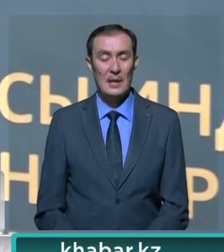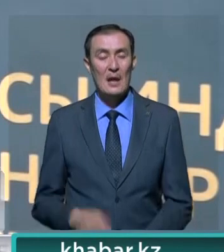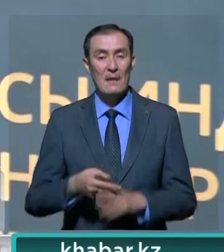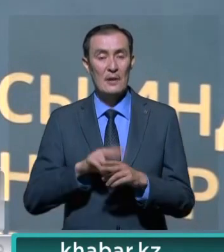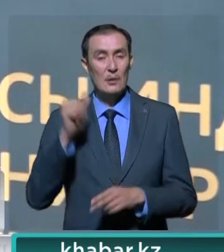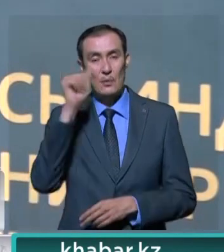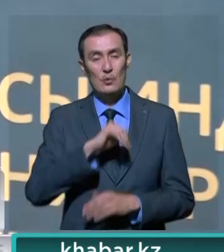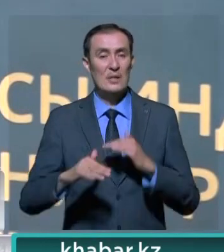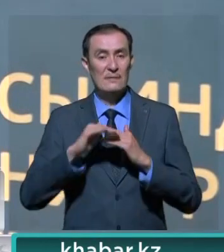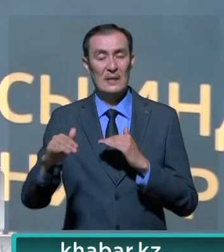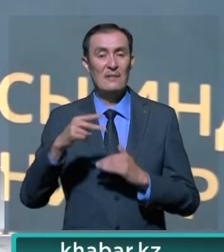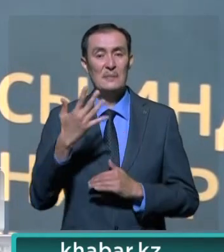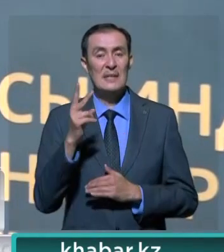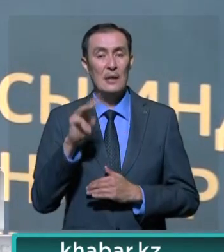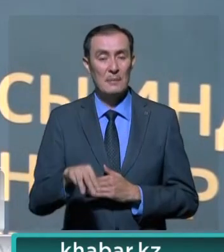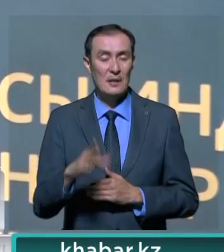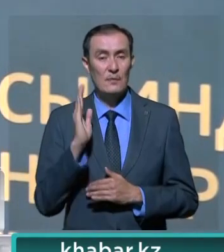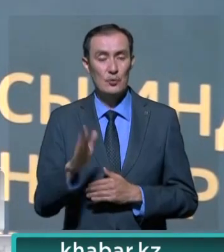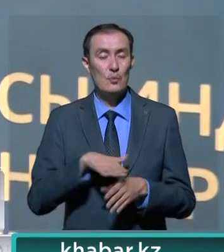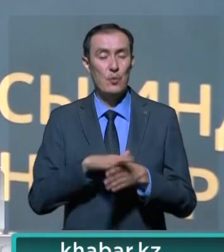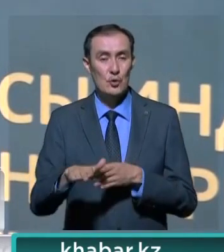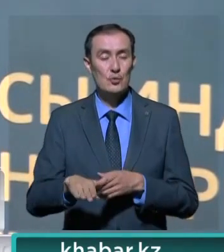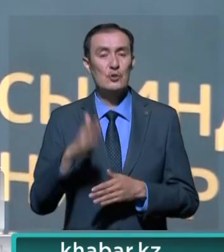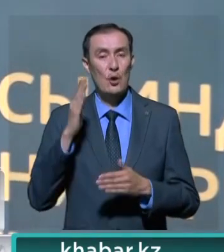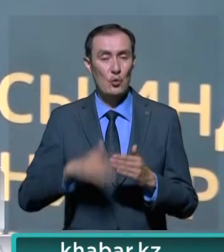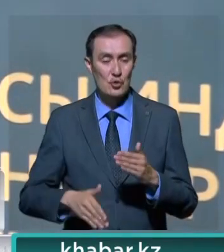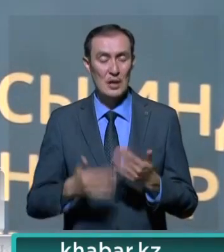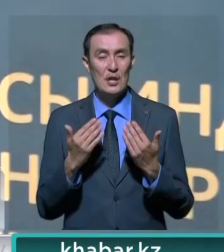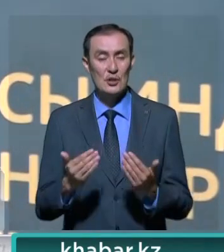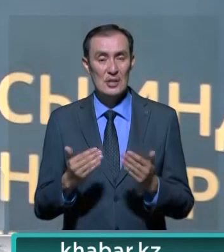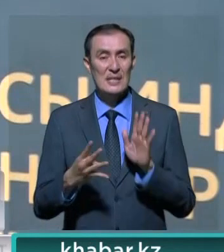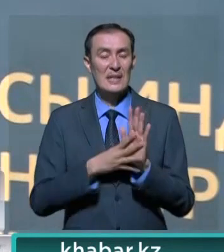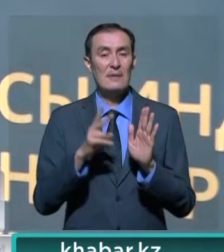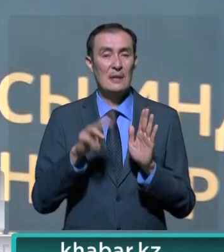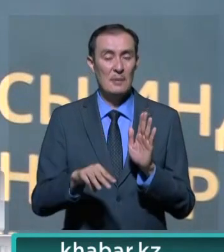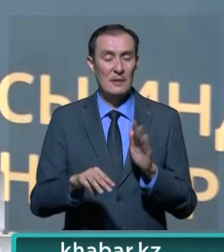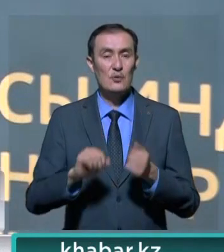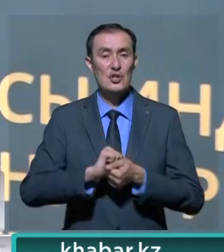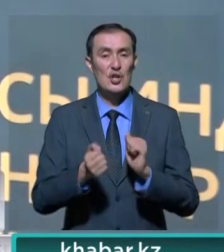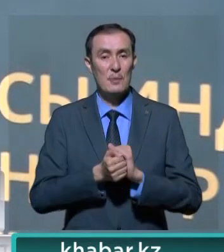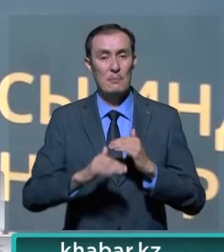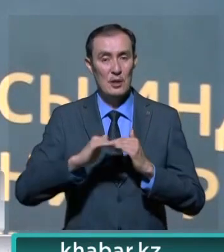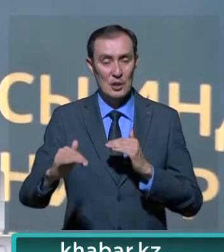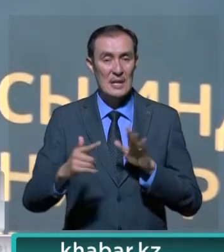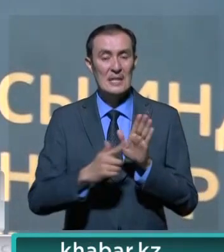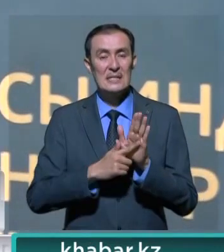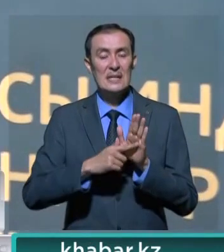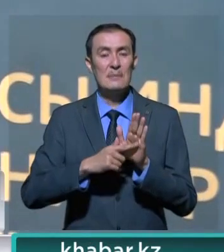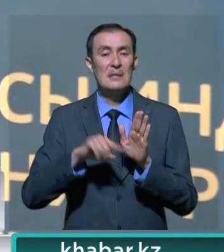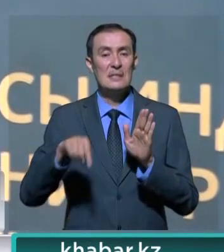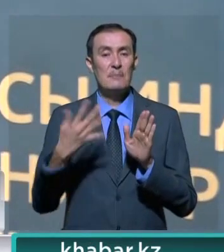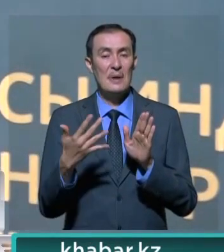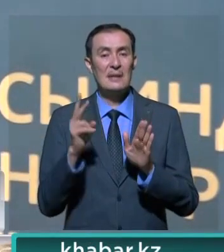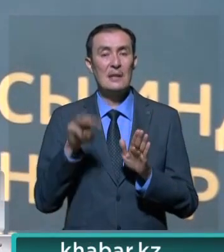году асфальтирование этих 25 километров будет полностью завершено. Сейчас на 9 километрах положен щебень. Из них 7,5 километров